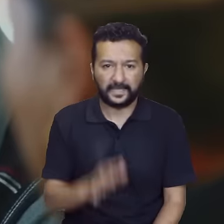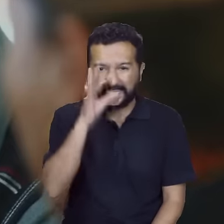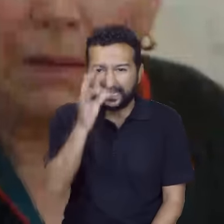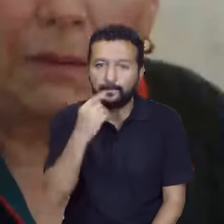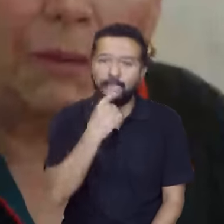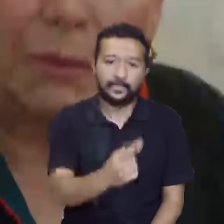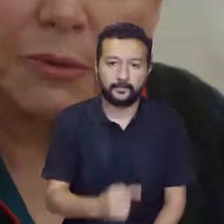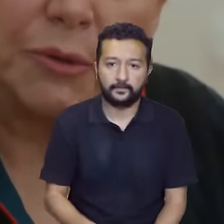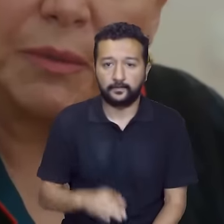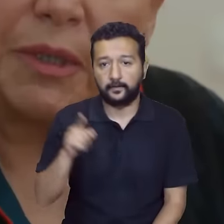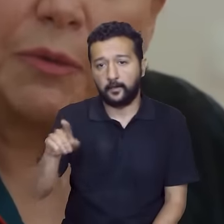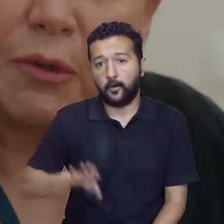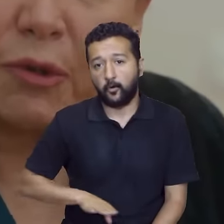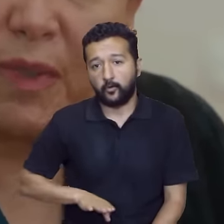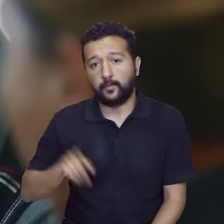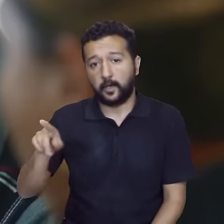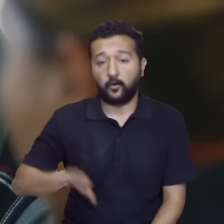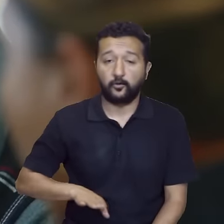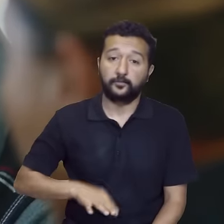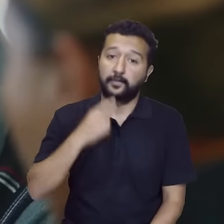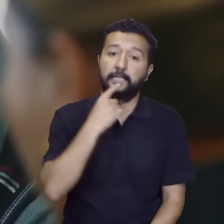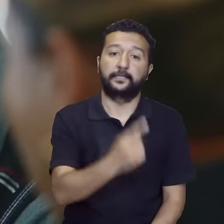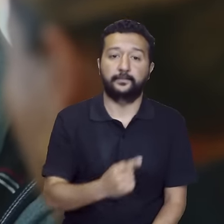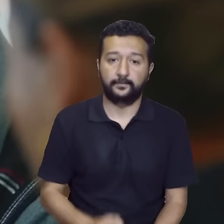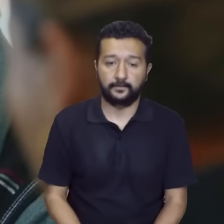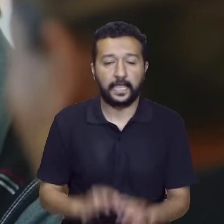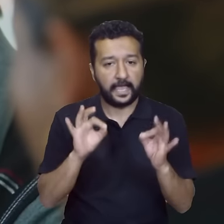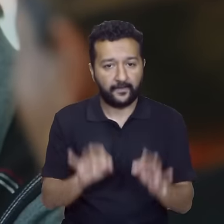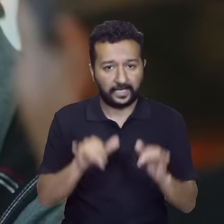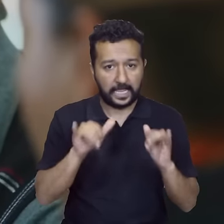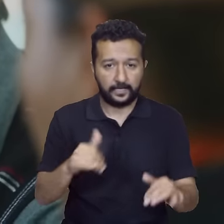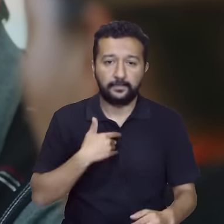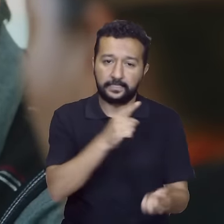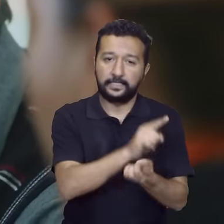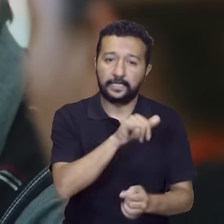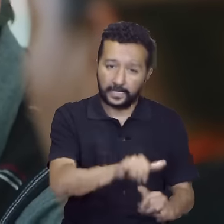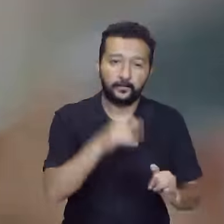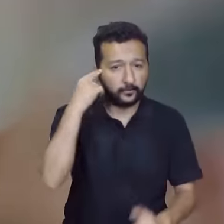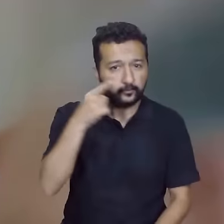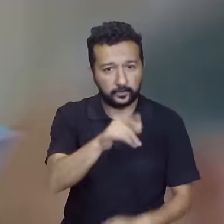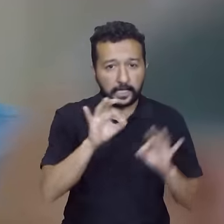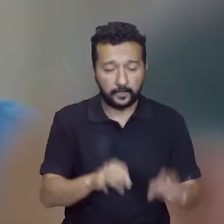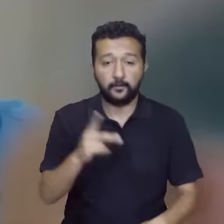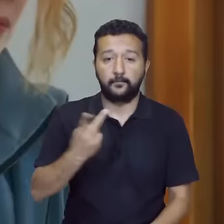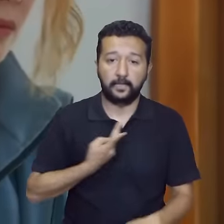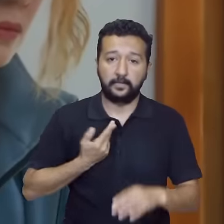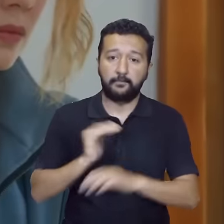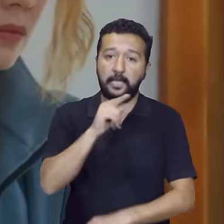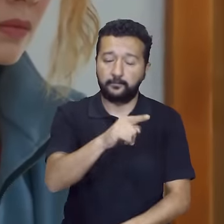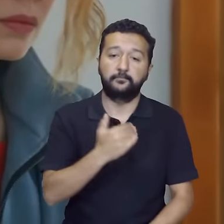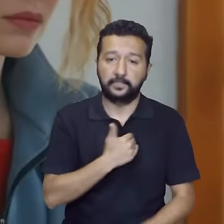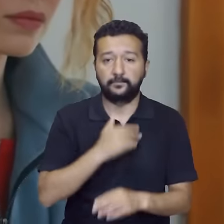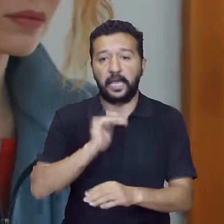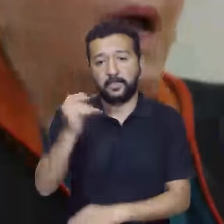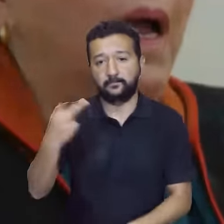Kime dedi? Oluşma, benim oluşma dedi. Evet, aynen ben de senin gibi düşünüyorum Itır'cığım. Bu benim hayatım, bu